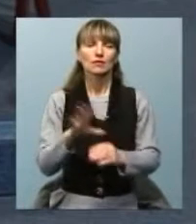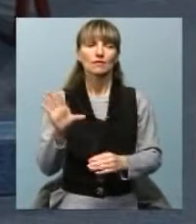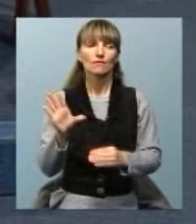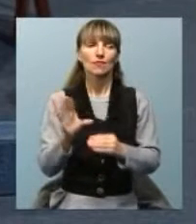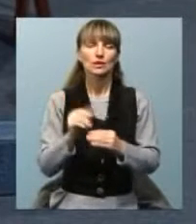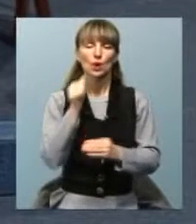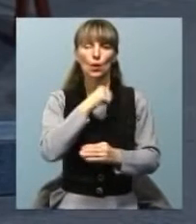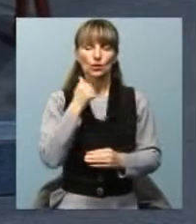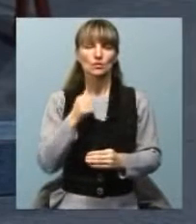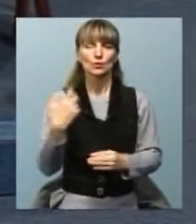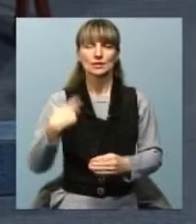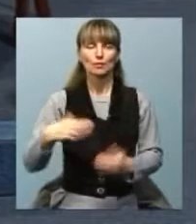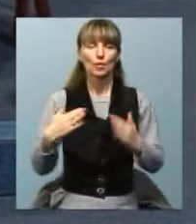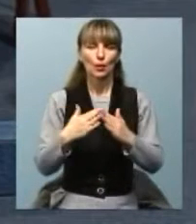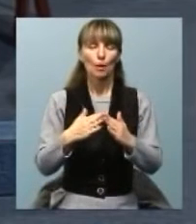має магічну силу,